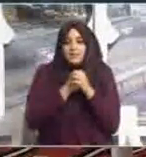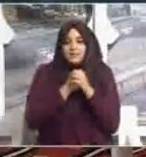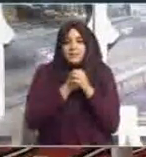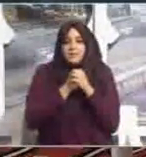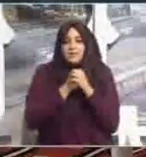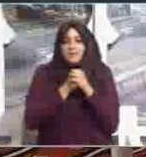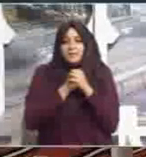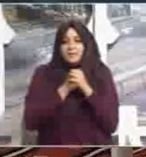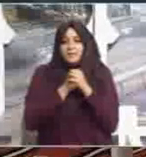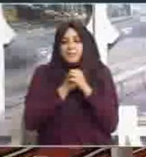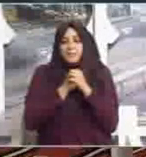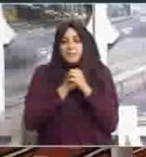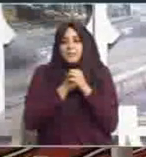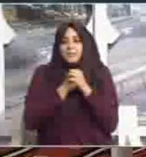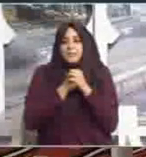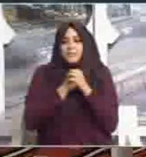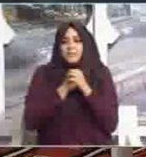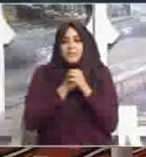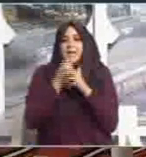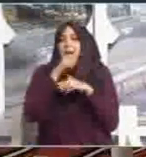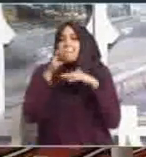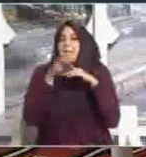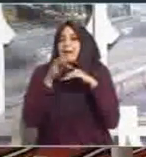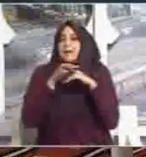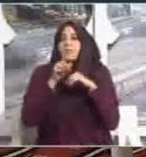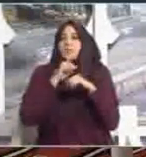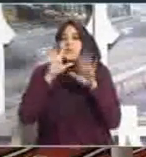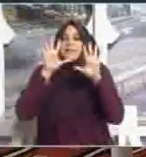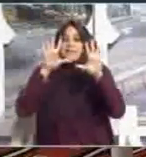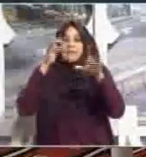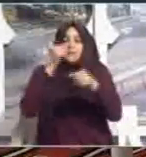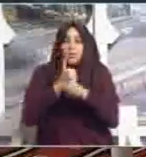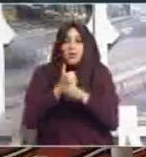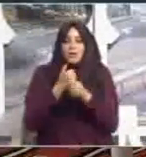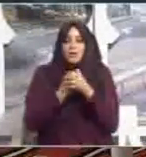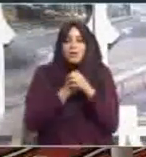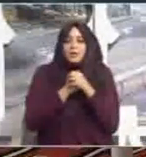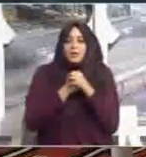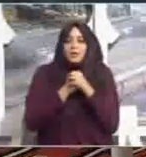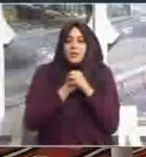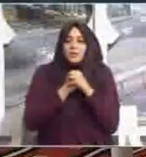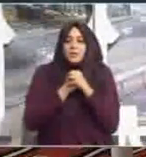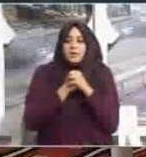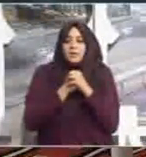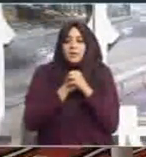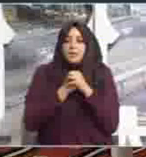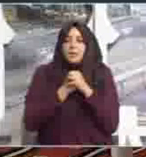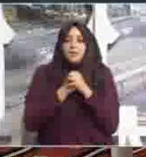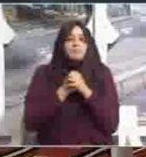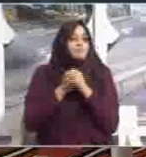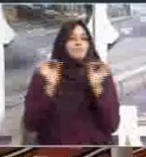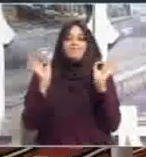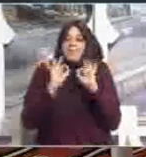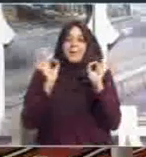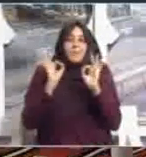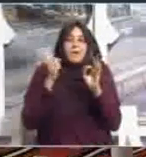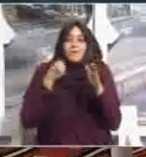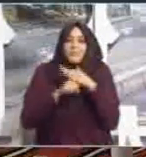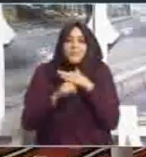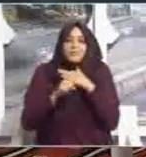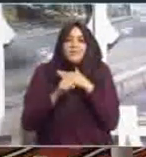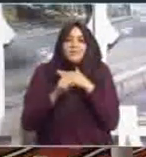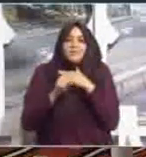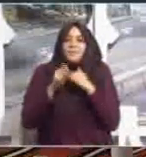بسرعه الوقت تفضلي. بالنسبه انا متزوجه عندي 10 سنوات ايه وما اعطانيش ربي الذريه يعني